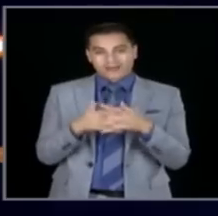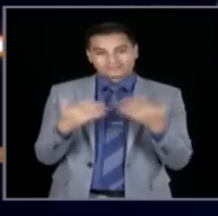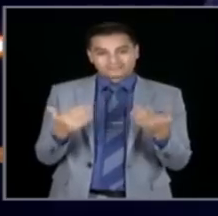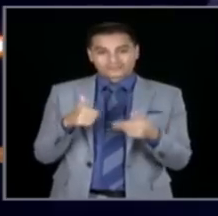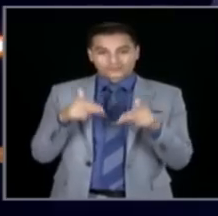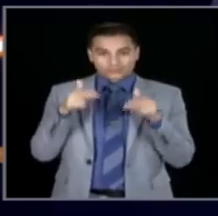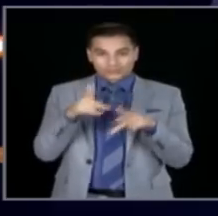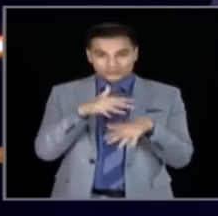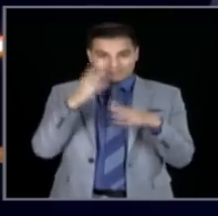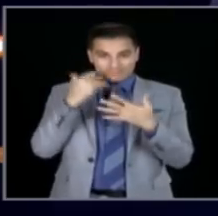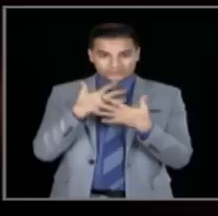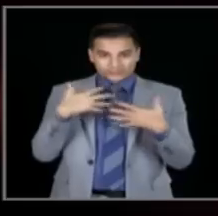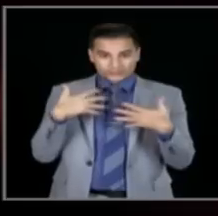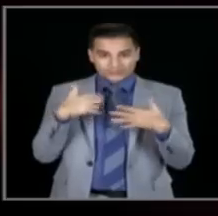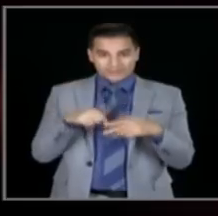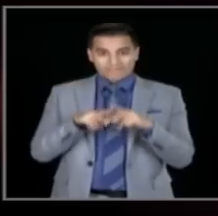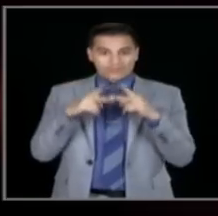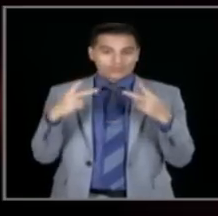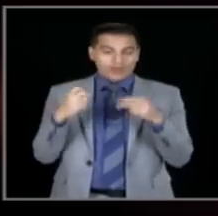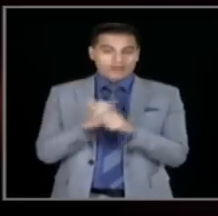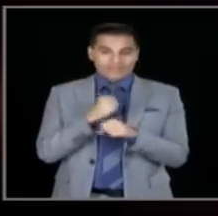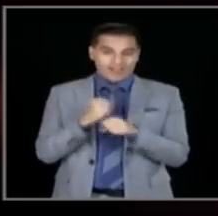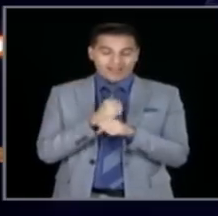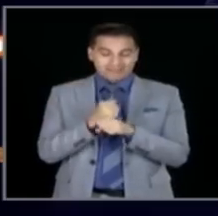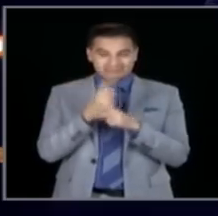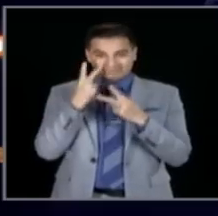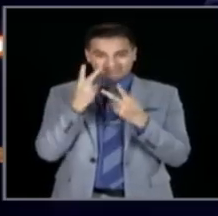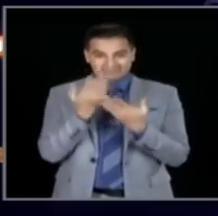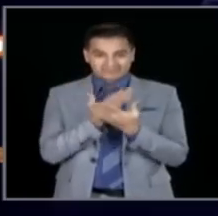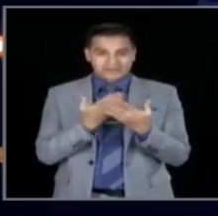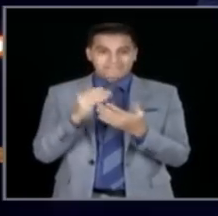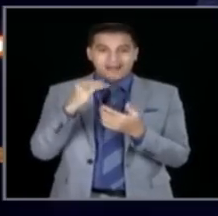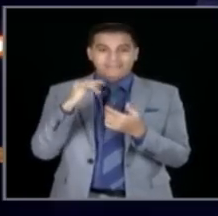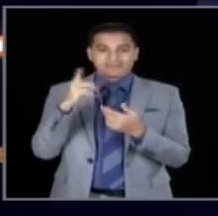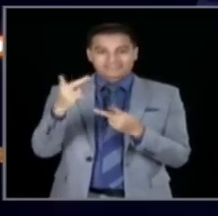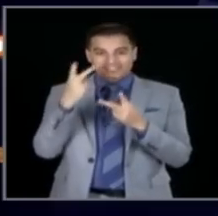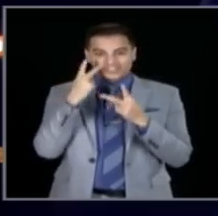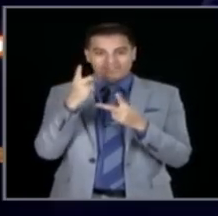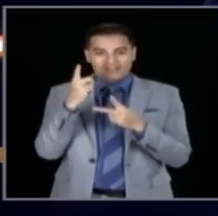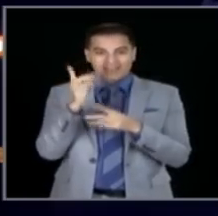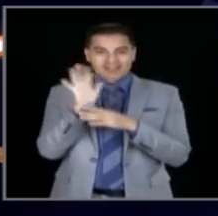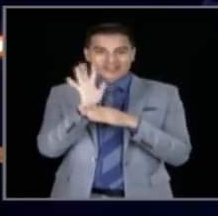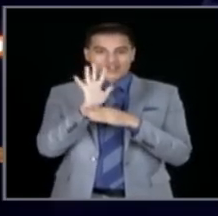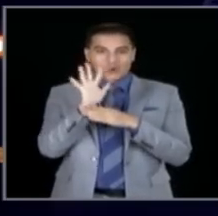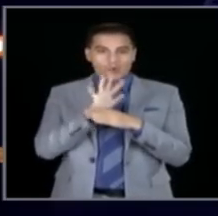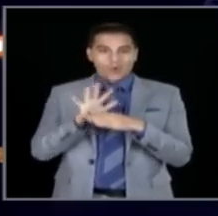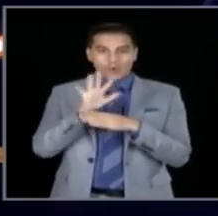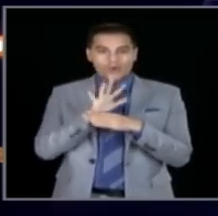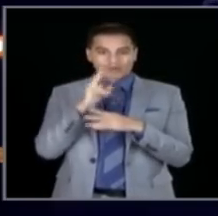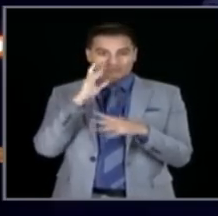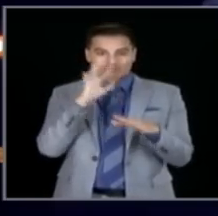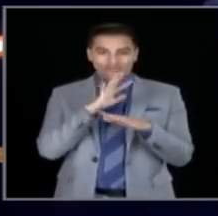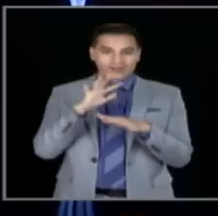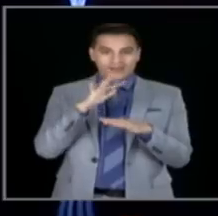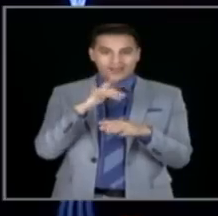أجواء الاستوديو مختلفة؟ مختلفة تماما. محمد ايه رأيك في ديكور؟ محمد بقى واخد على الأجواء القديمة. لا بصراحة ما